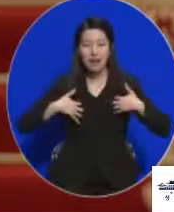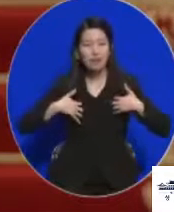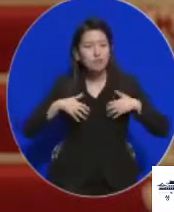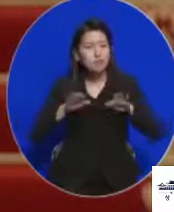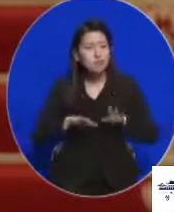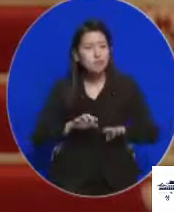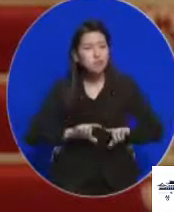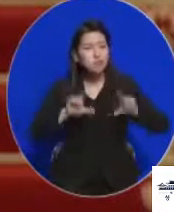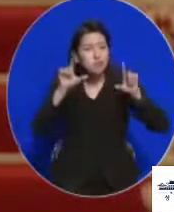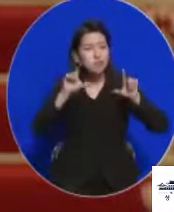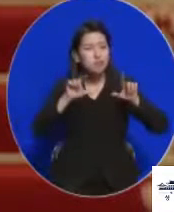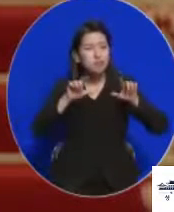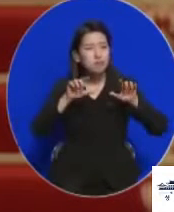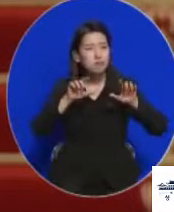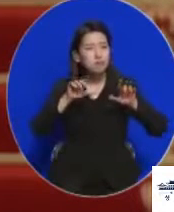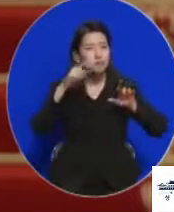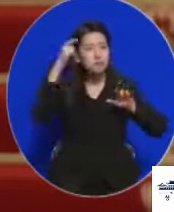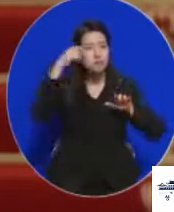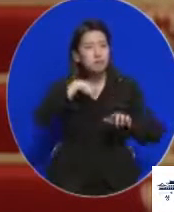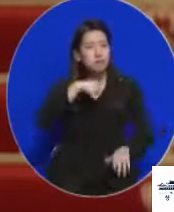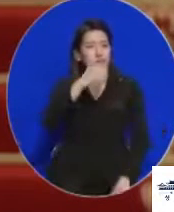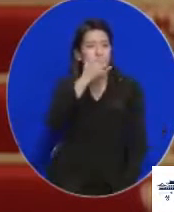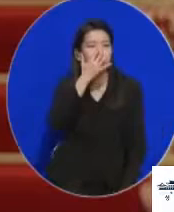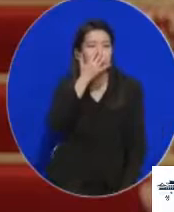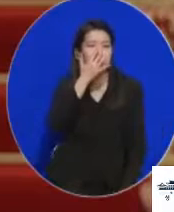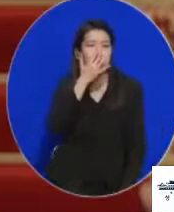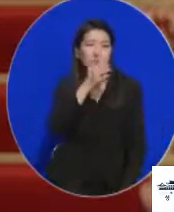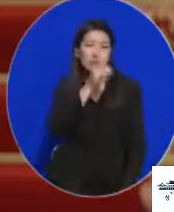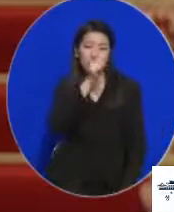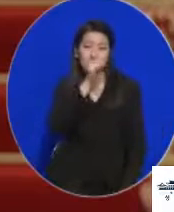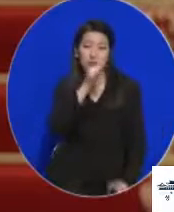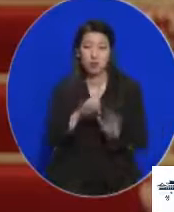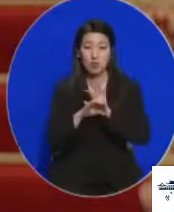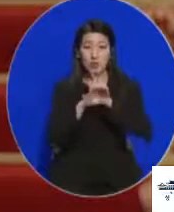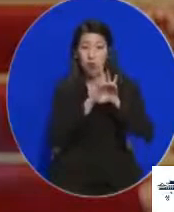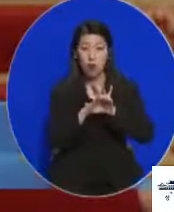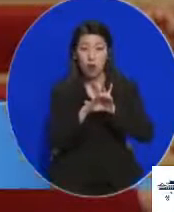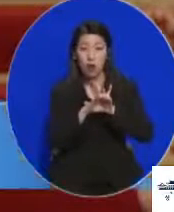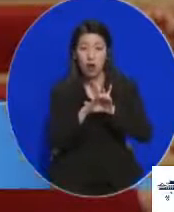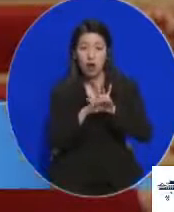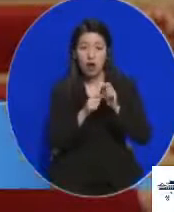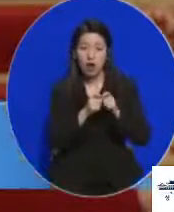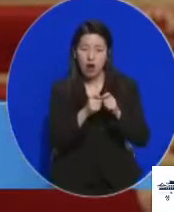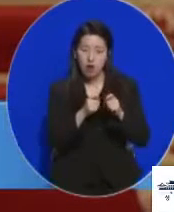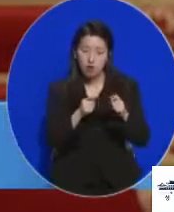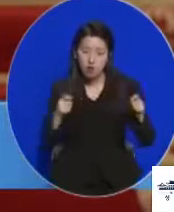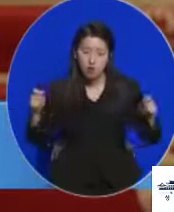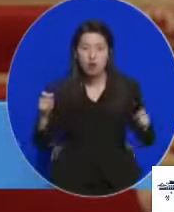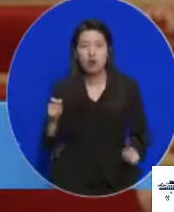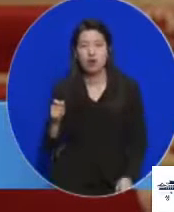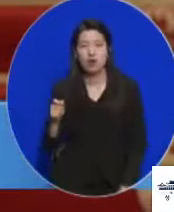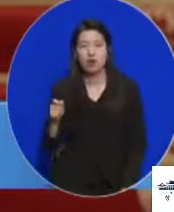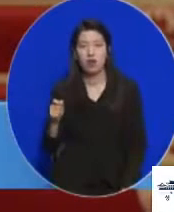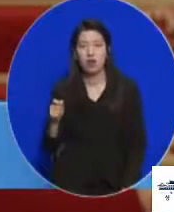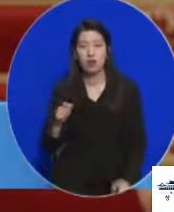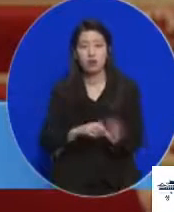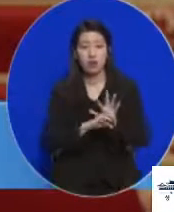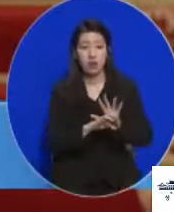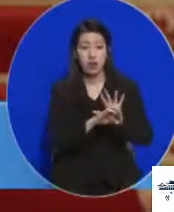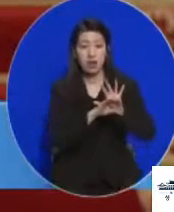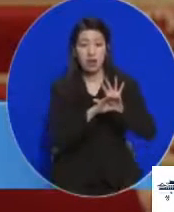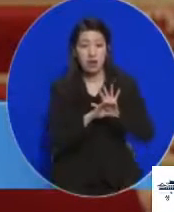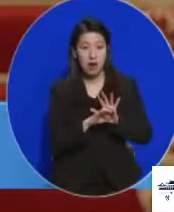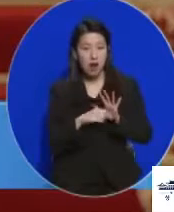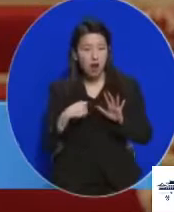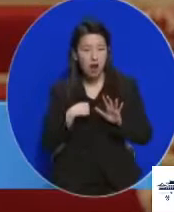코로나 와 의 직 피나 긴 전쟁이 끝나지 않았습니다 생명과 안전히 여전히